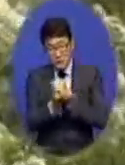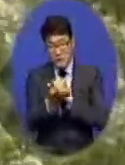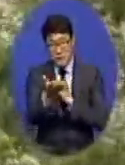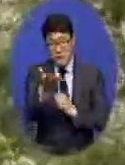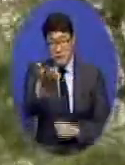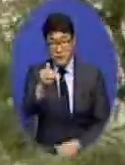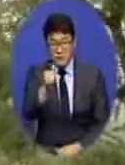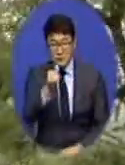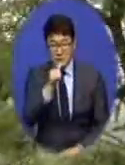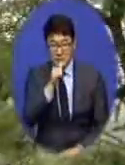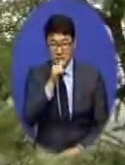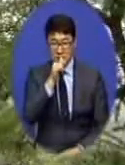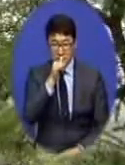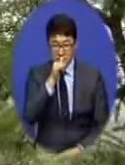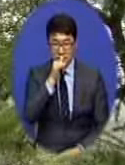번져가네.